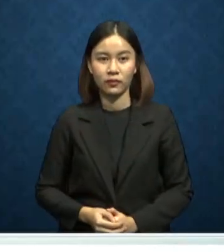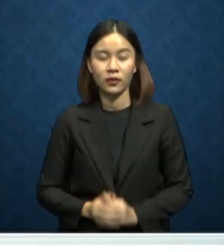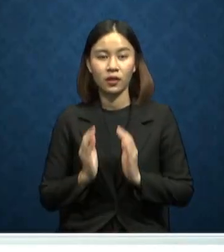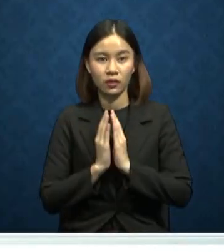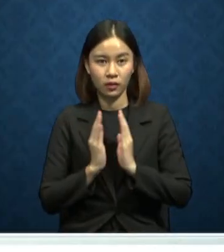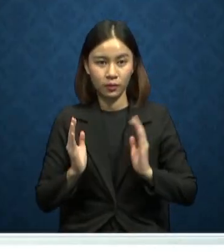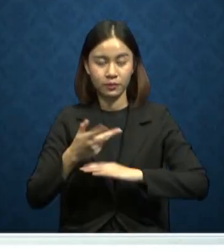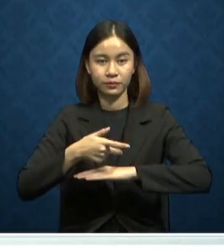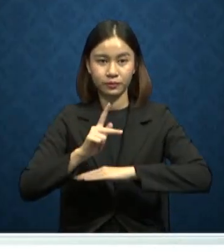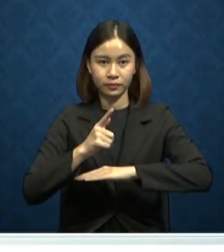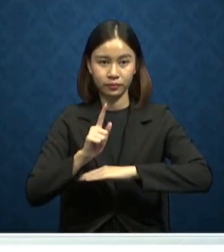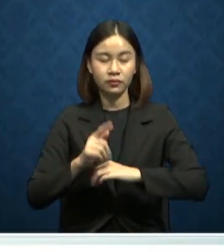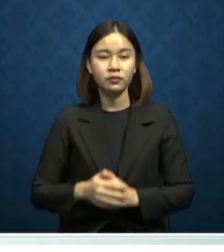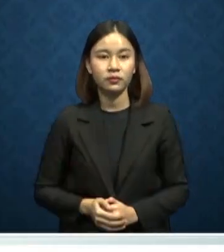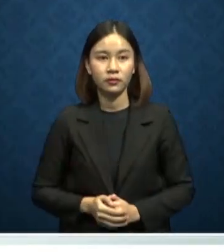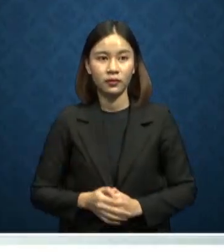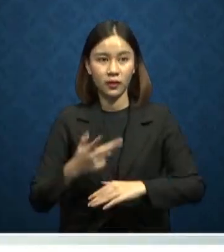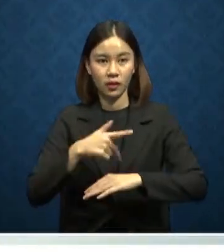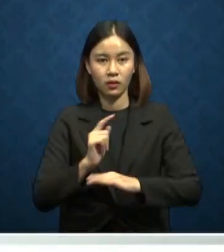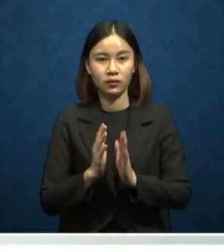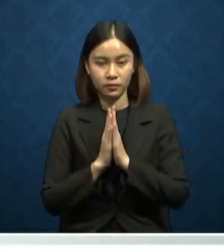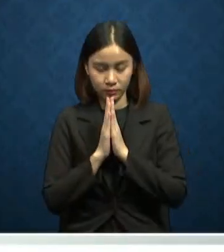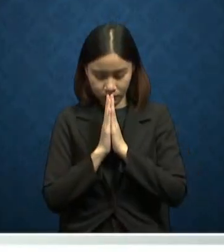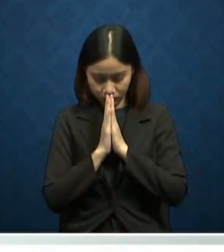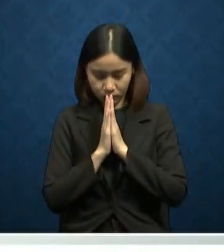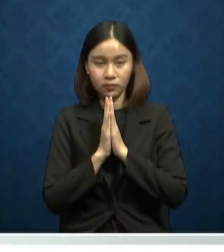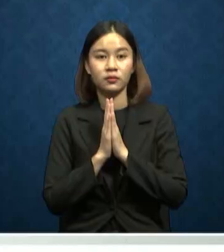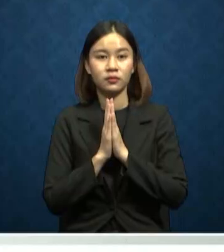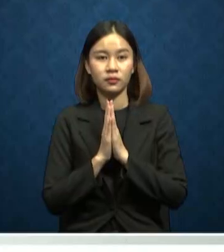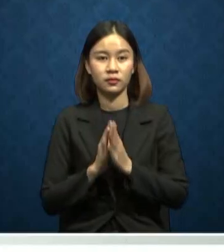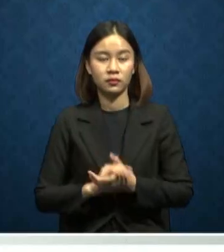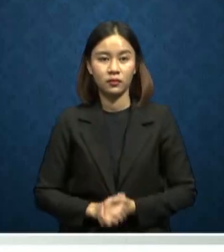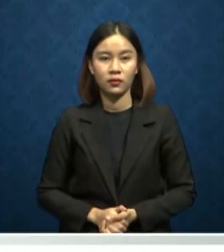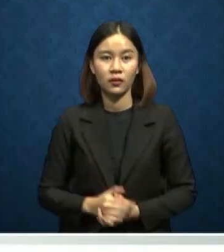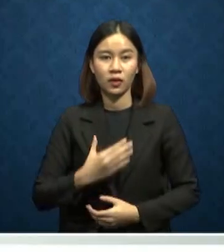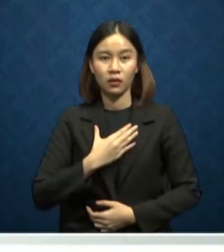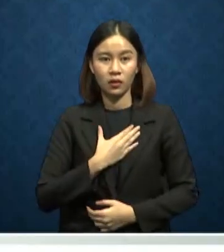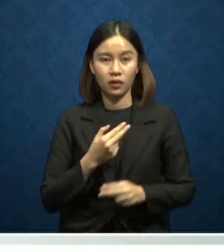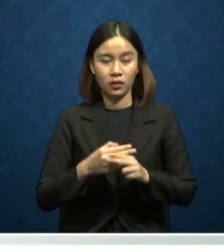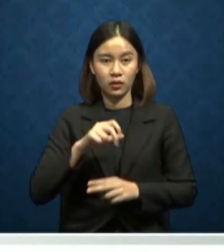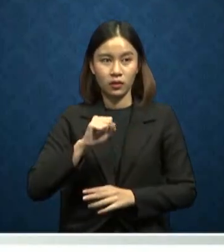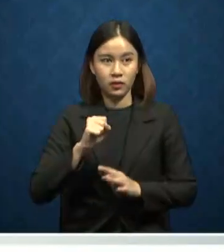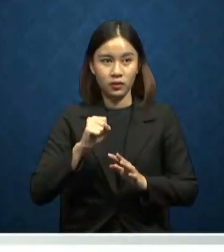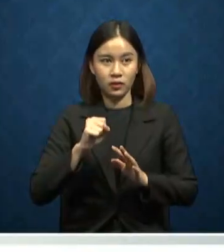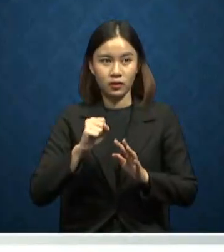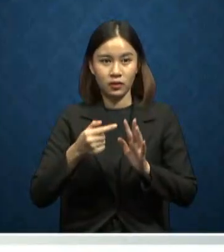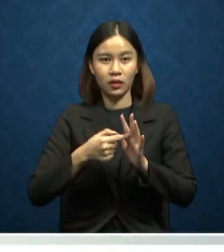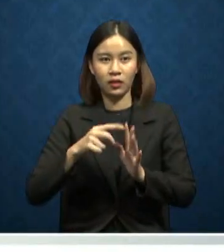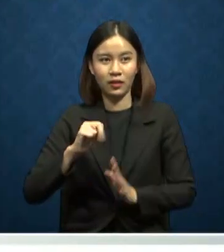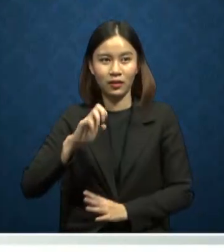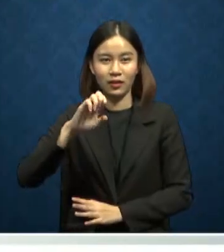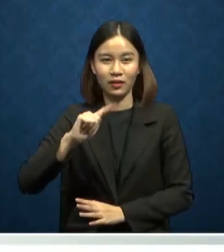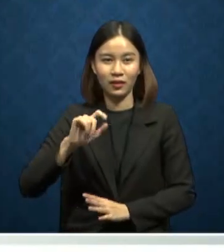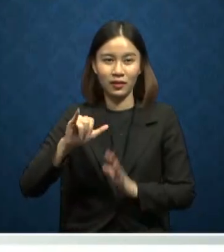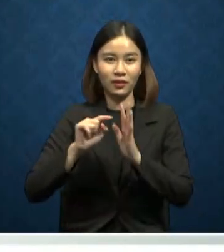ขอบคุณครับท่านประธานครับเรียนท่านประธานวุฒิสภาผมพลตำรวจโทสานิทมหาถาว